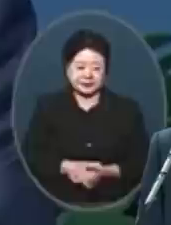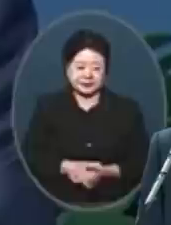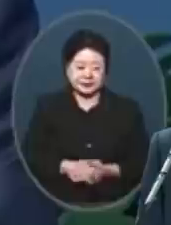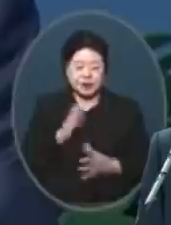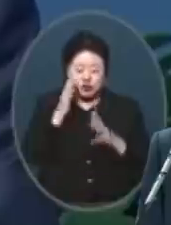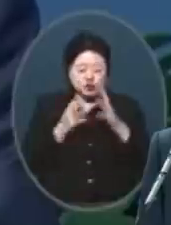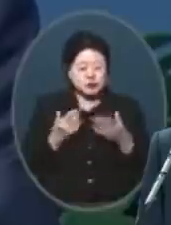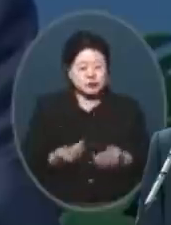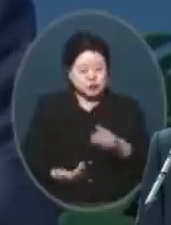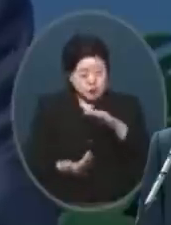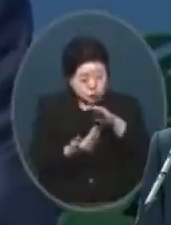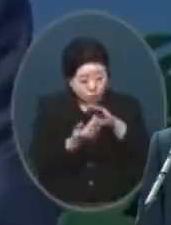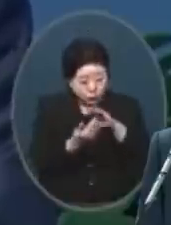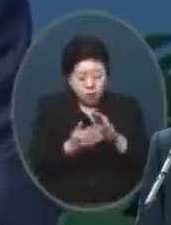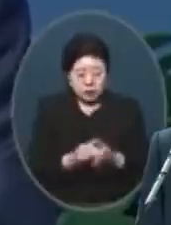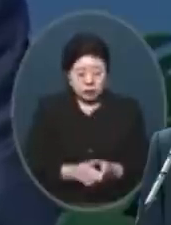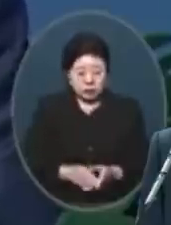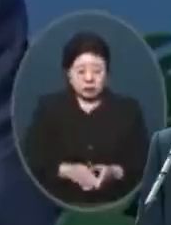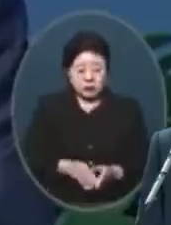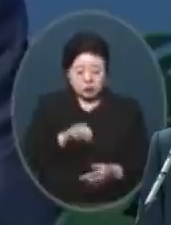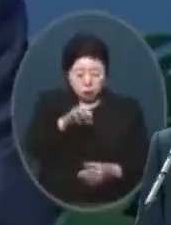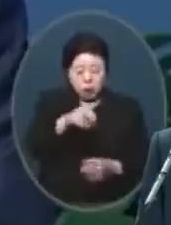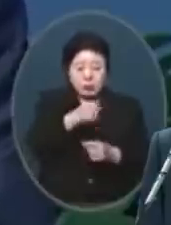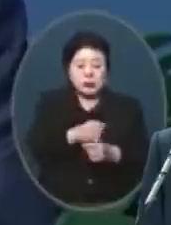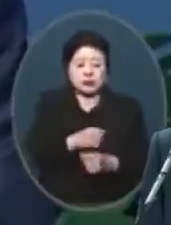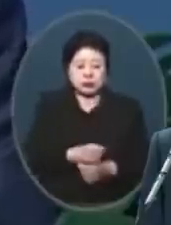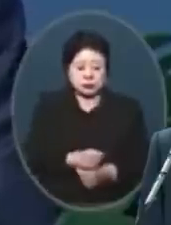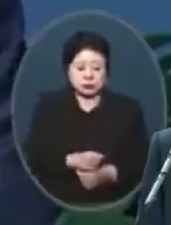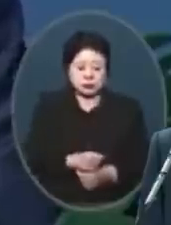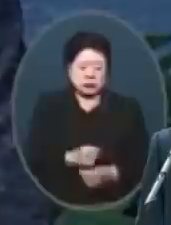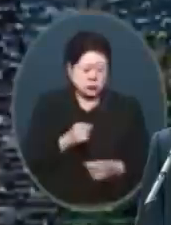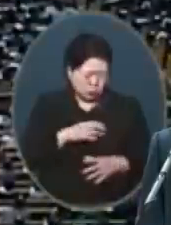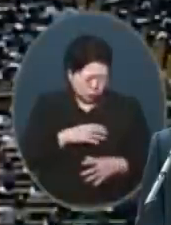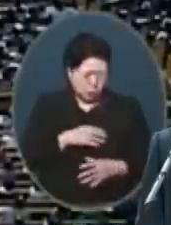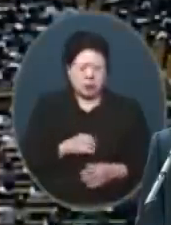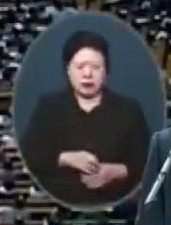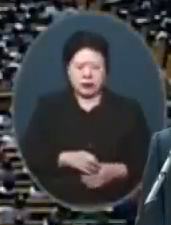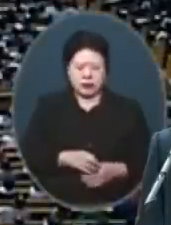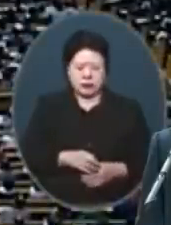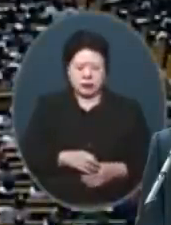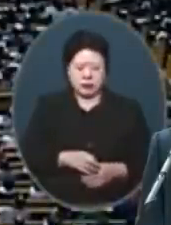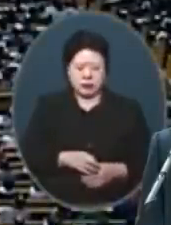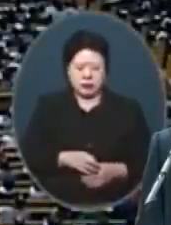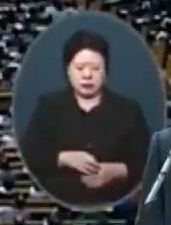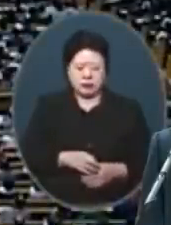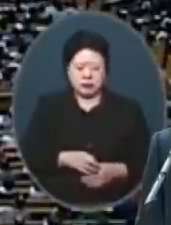숲을 우거지는 도시를 만드는 것이 얼마나 놀라운 것입니까?